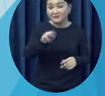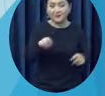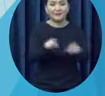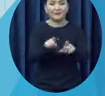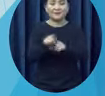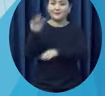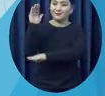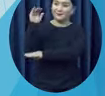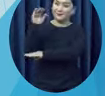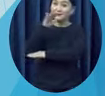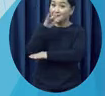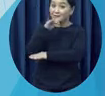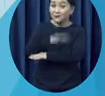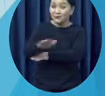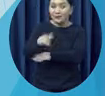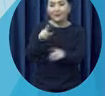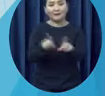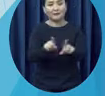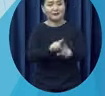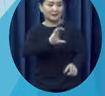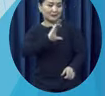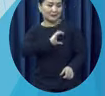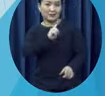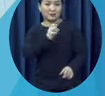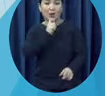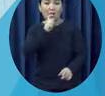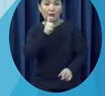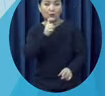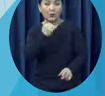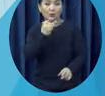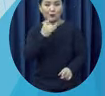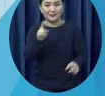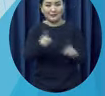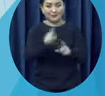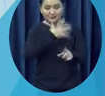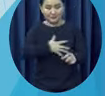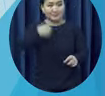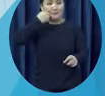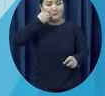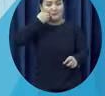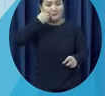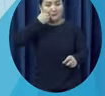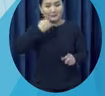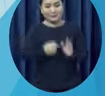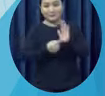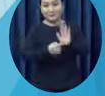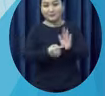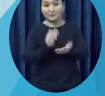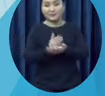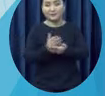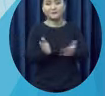насны хүүхдүүдийн хувьд ч гэсэн тий энэ сэтгэл зүйн хариу урвалтай хамтдаа төрхүүлийн хариу урвал бас хамт гарч авч идэг. Одоо жишээлх